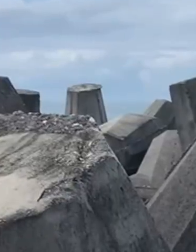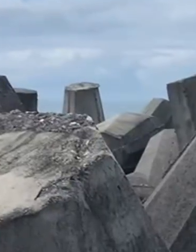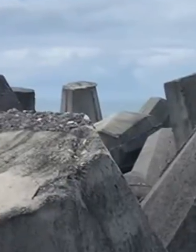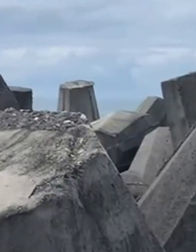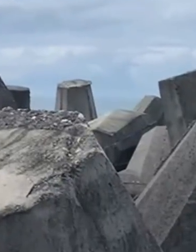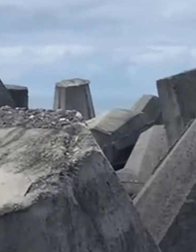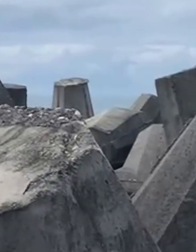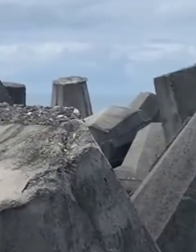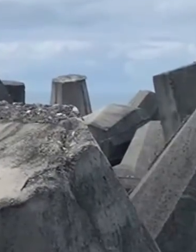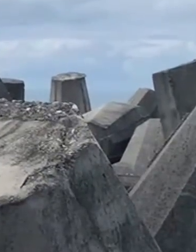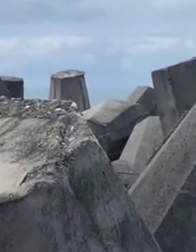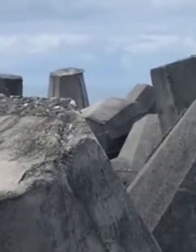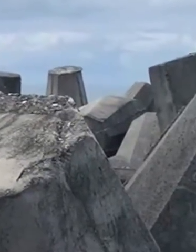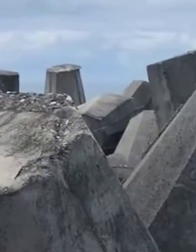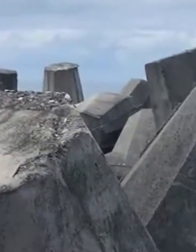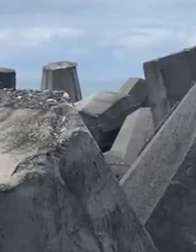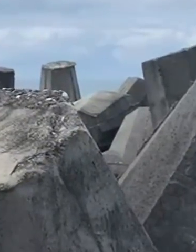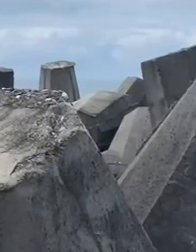来。